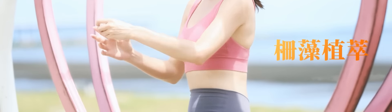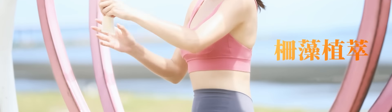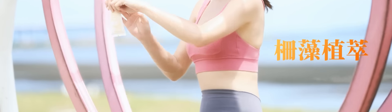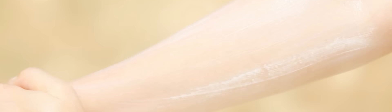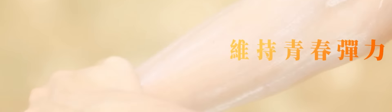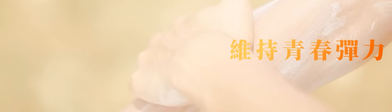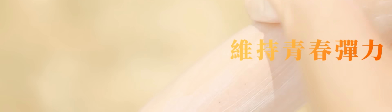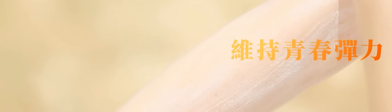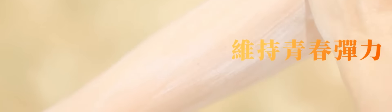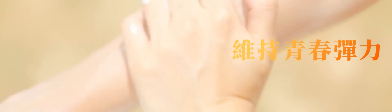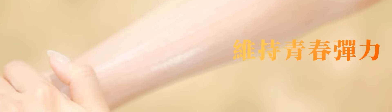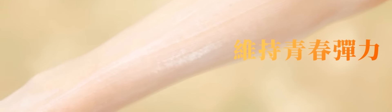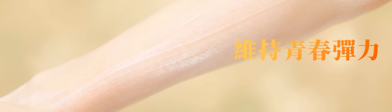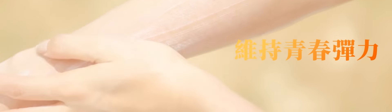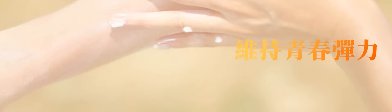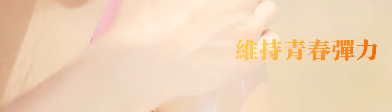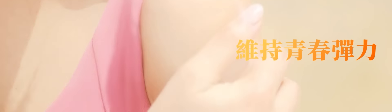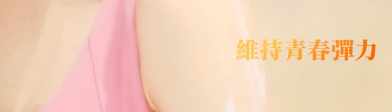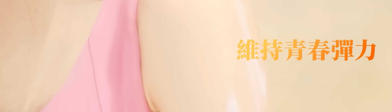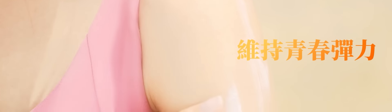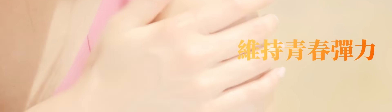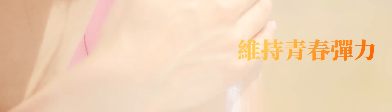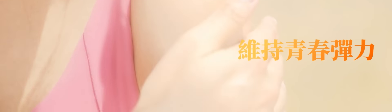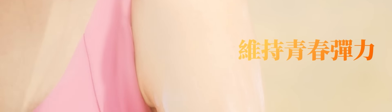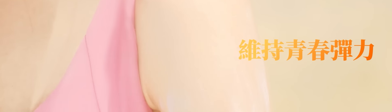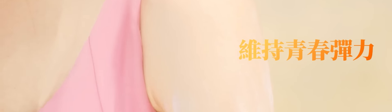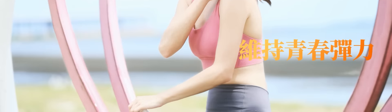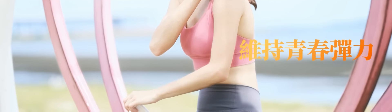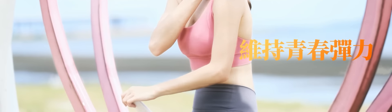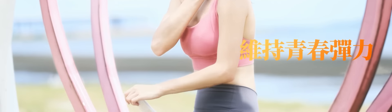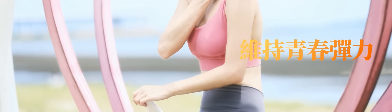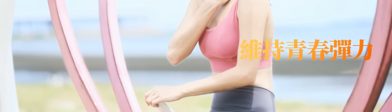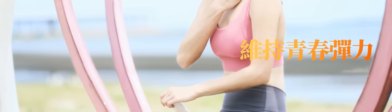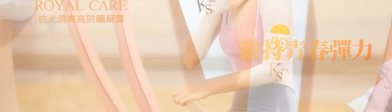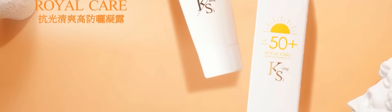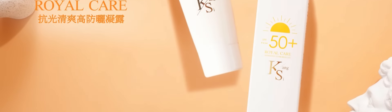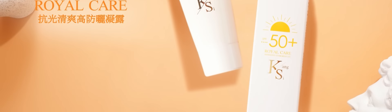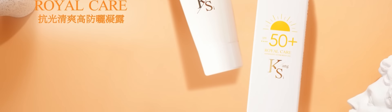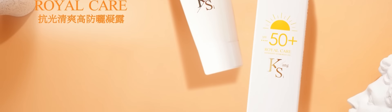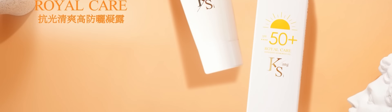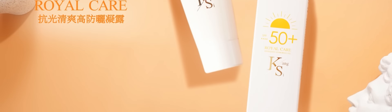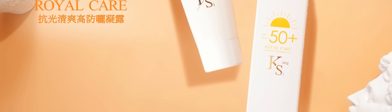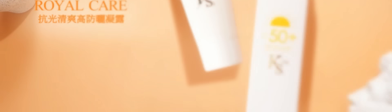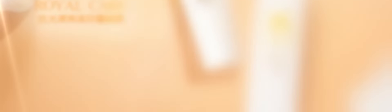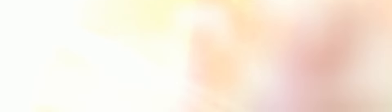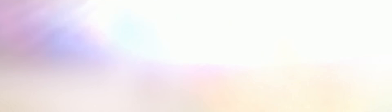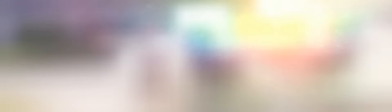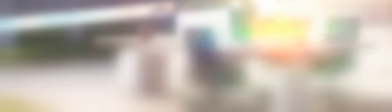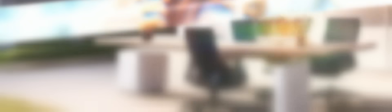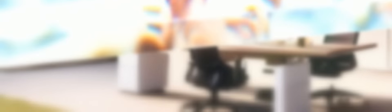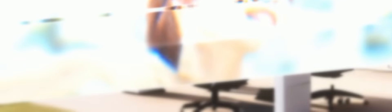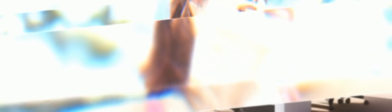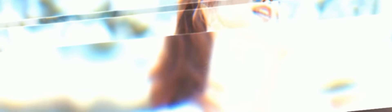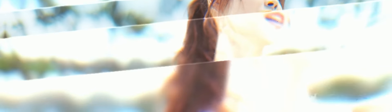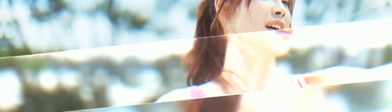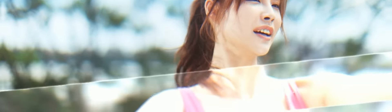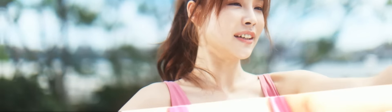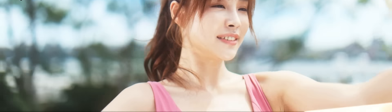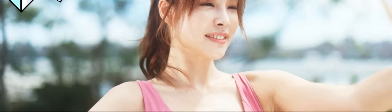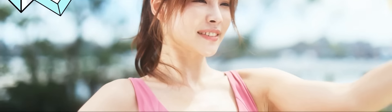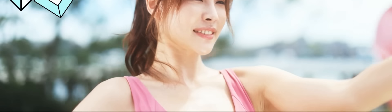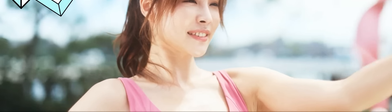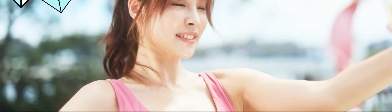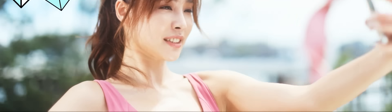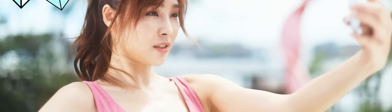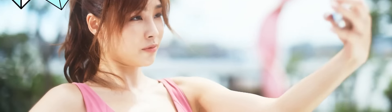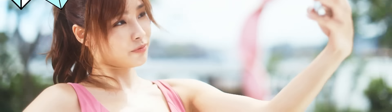藻植萃，保护我在阳光下延缓肌肤老化，维持青春弹力。可以防御工作环